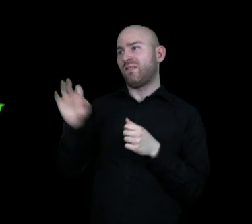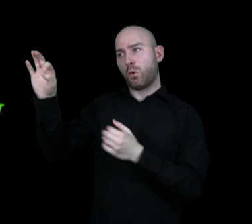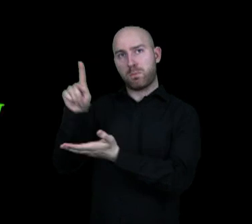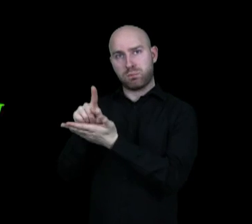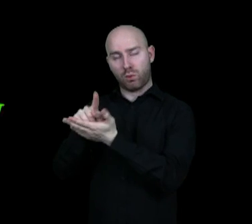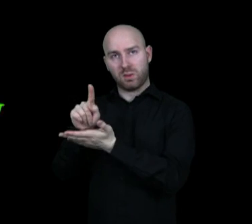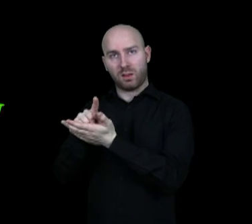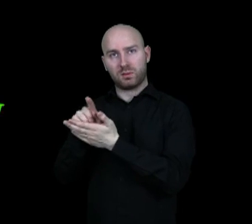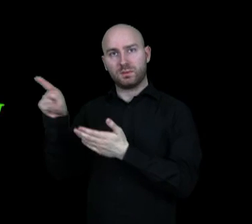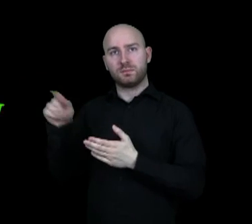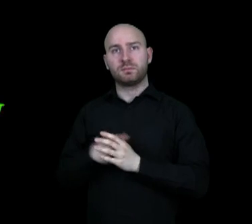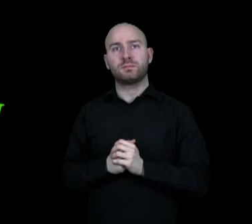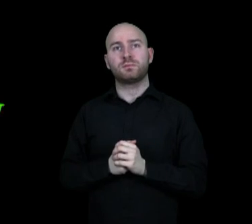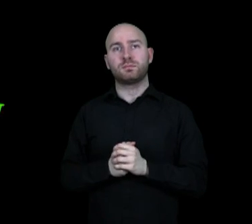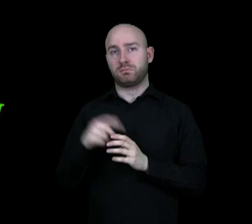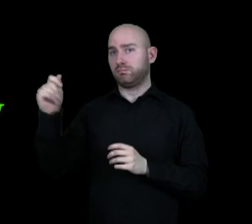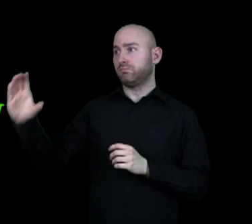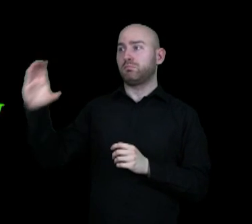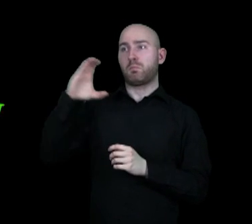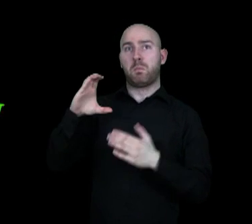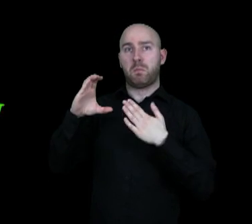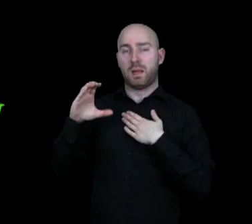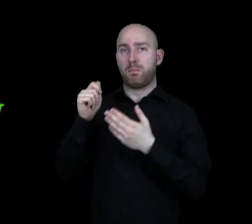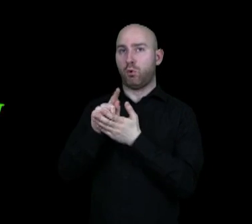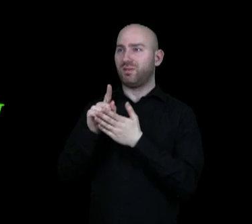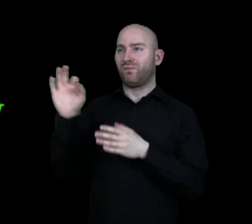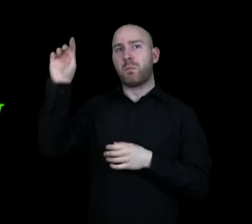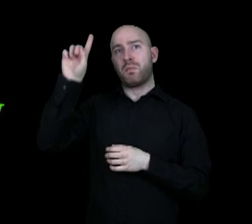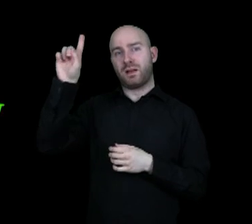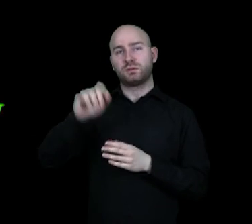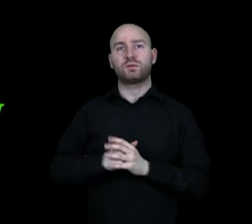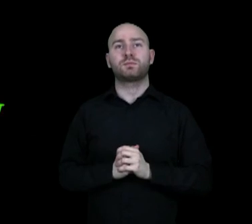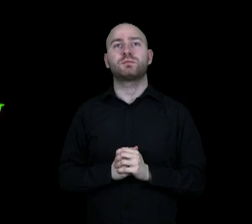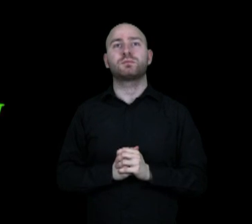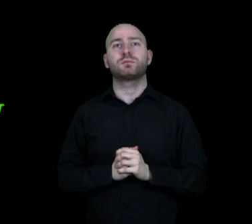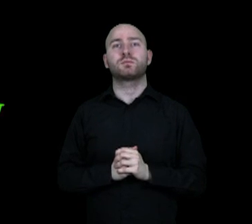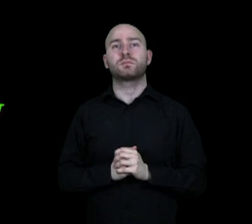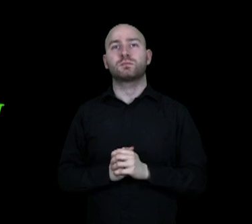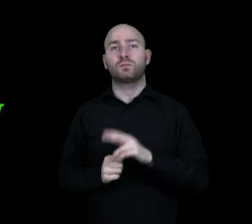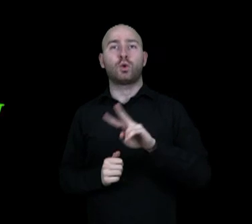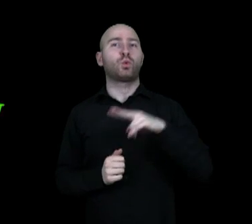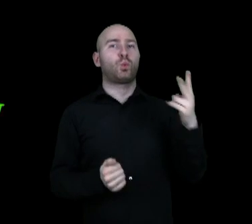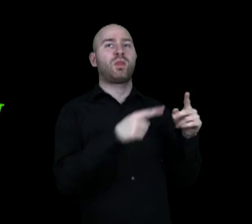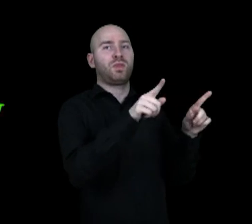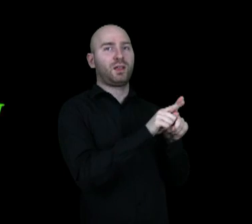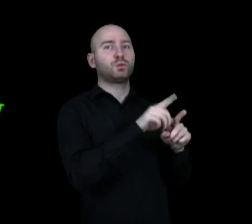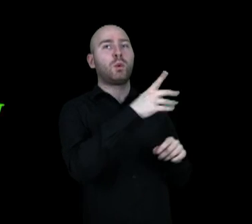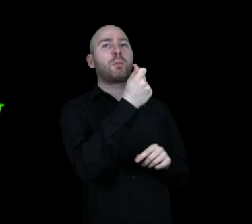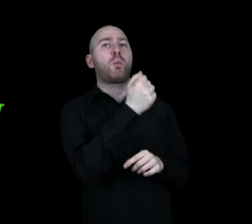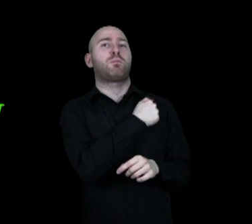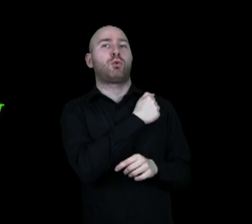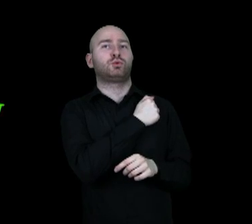podatków, podatki i może też pożyczyć pieniądze. Ma więc dostęp do długów.